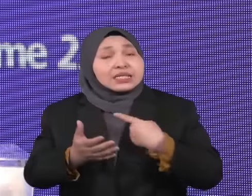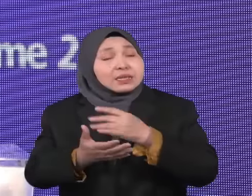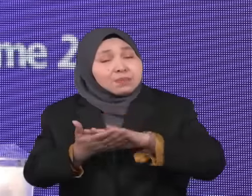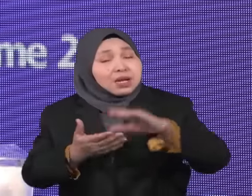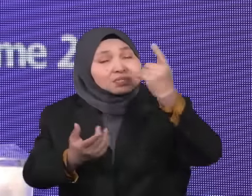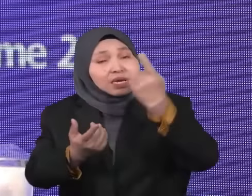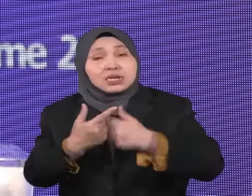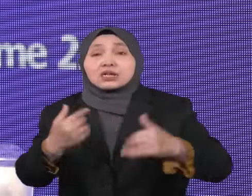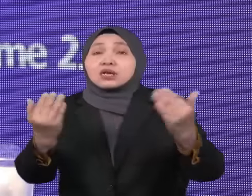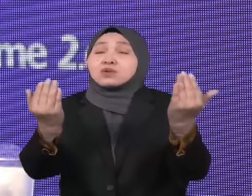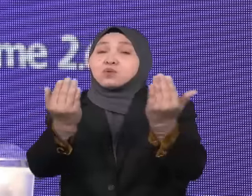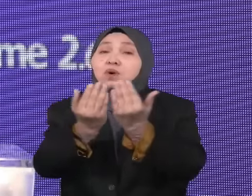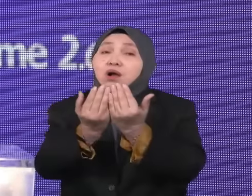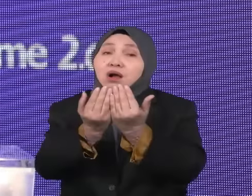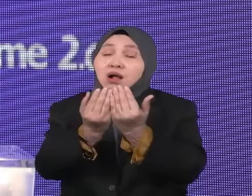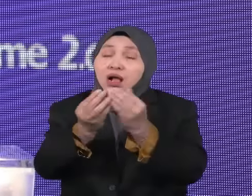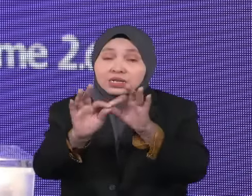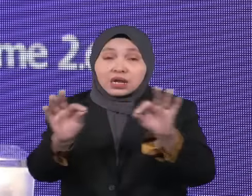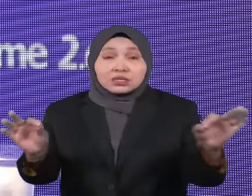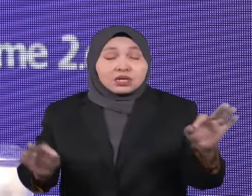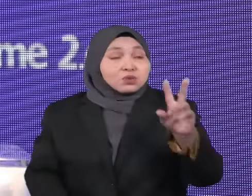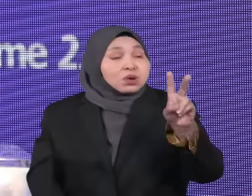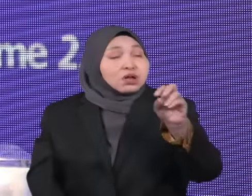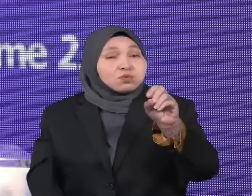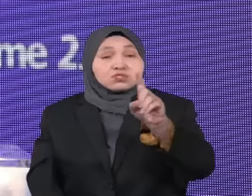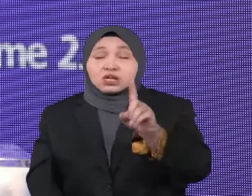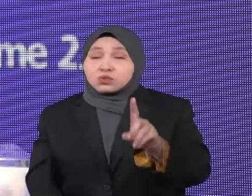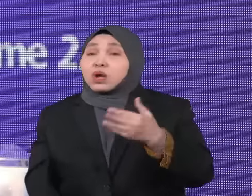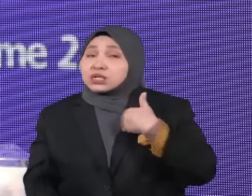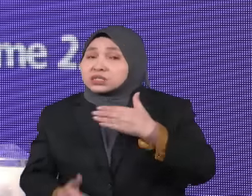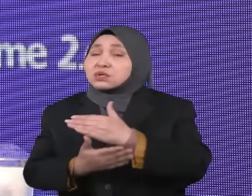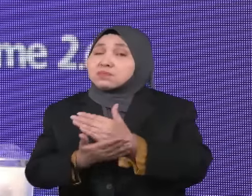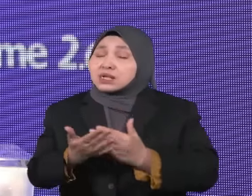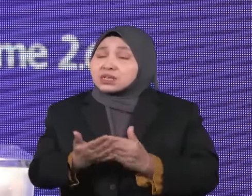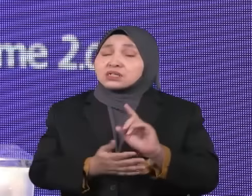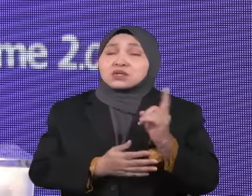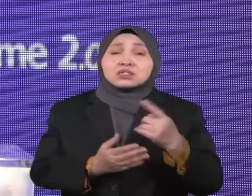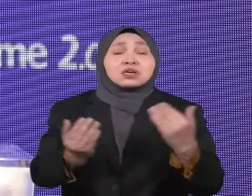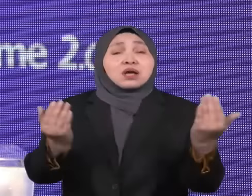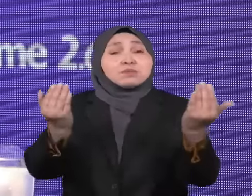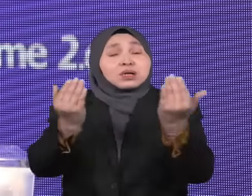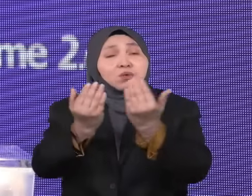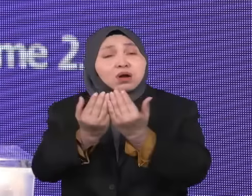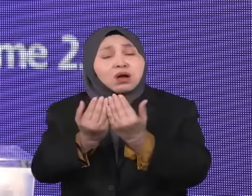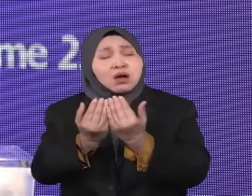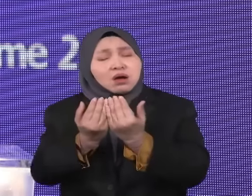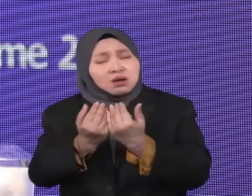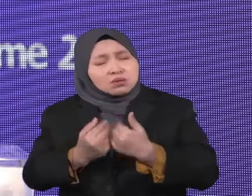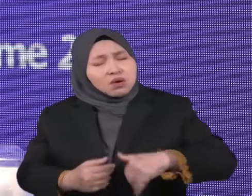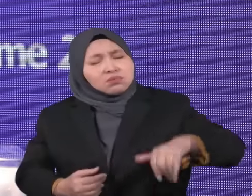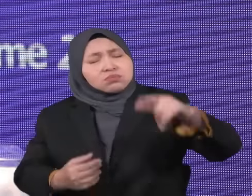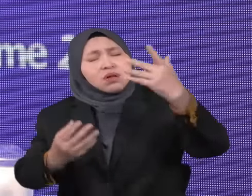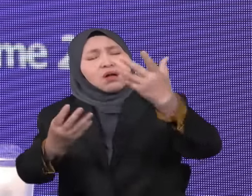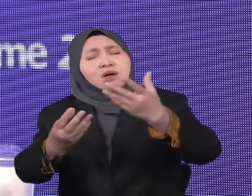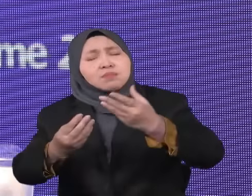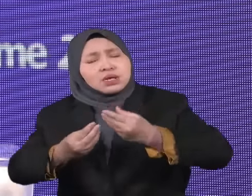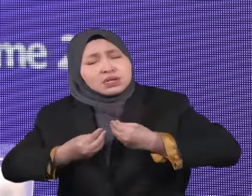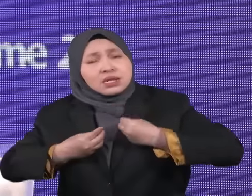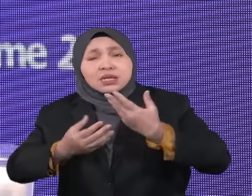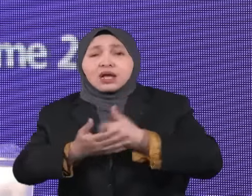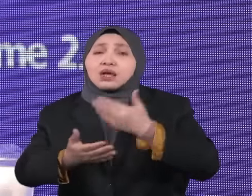daripada doa ayat yang ke-201 ini. Ya, ada sebahagian sahaja yang berdoa, Rabbana atina fid